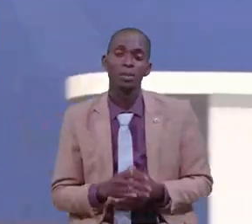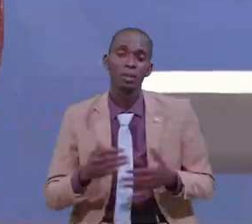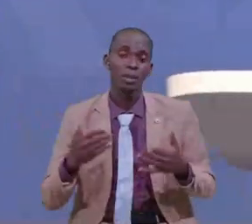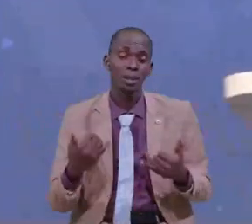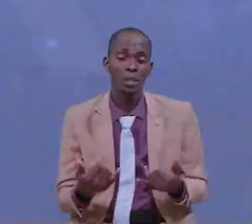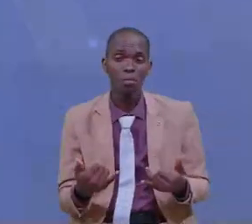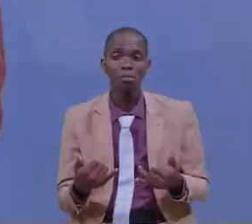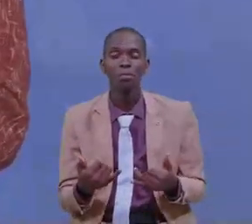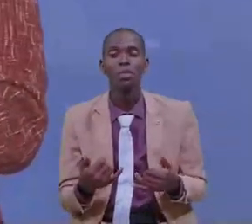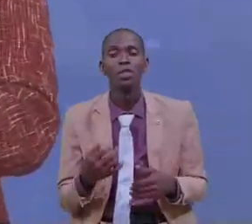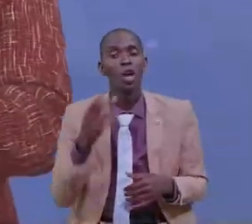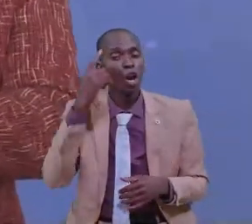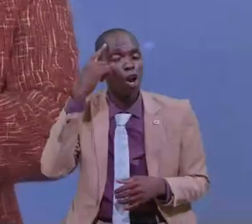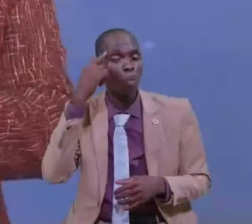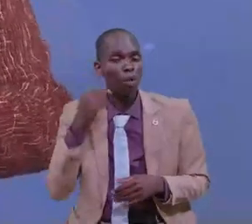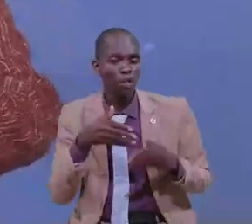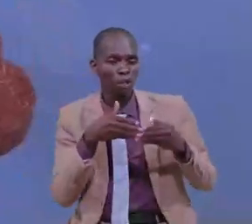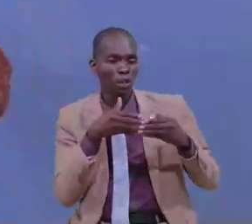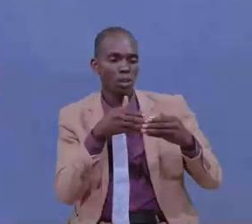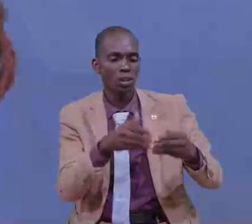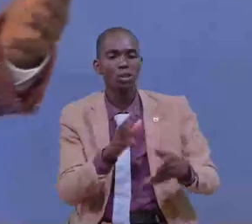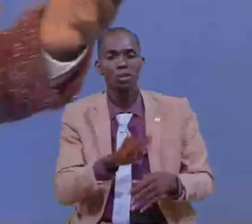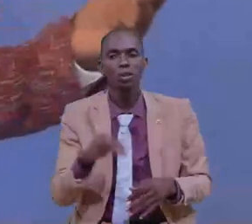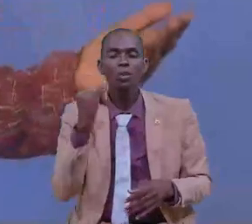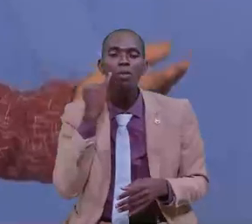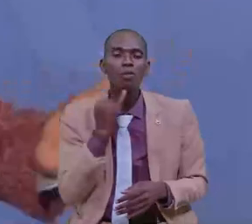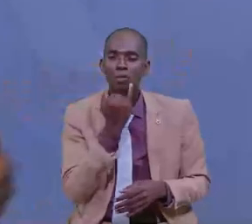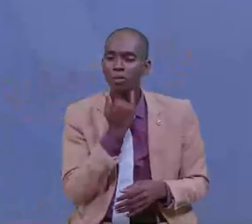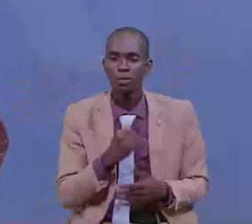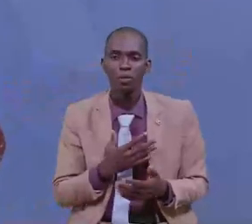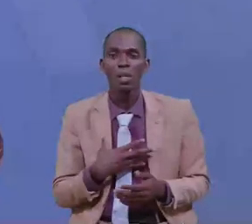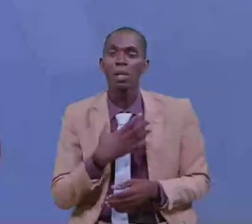Ainsi, il a conduit les enfants d'Israël.